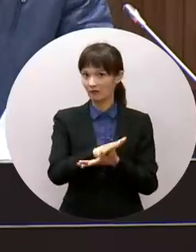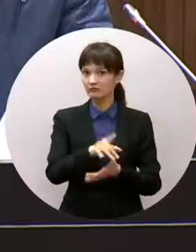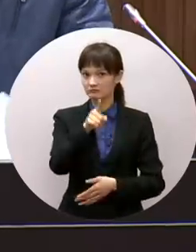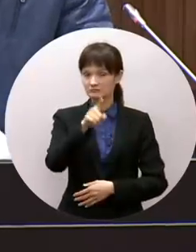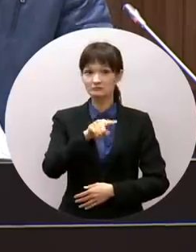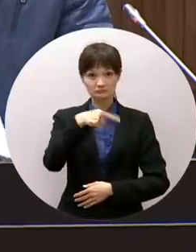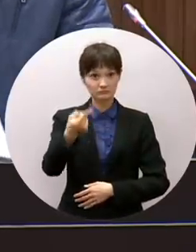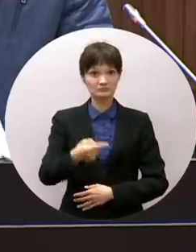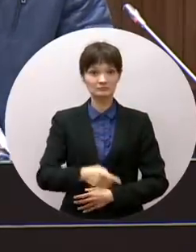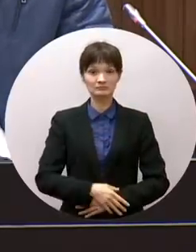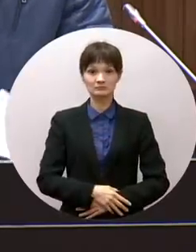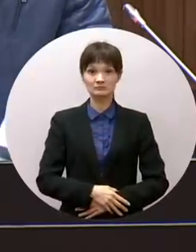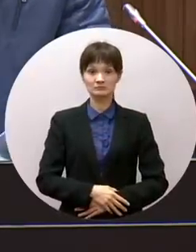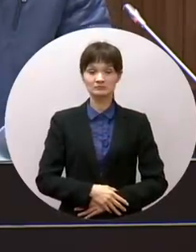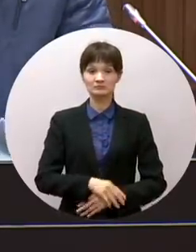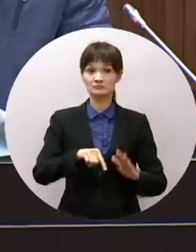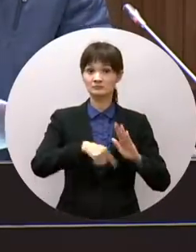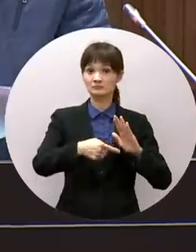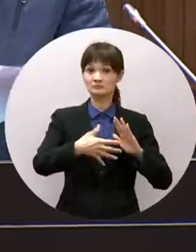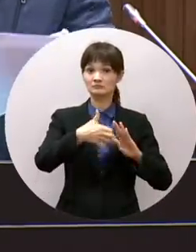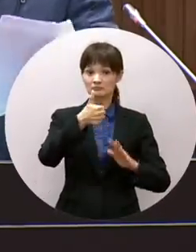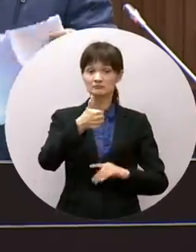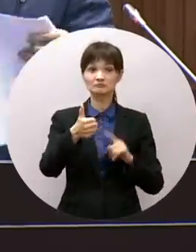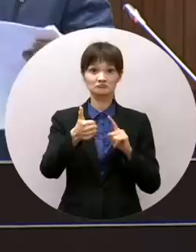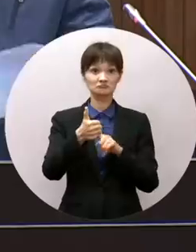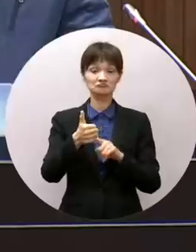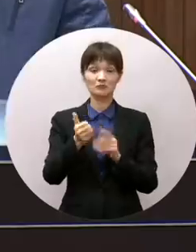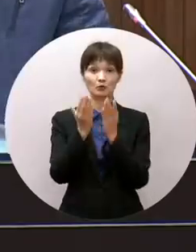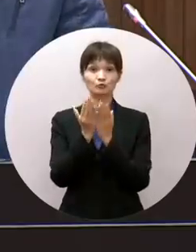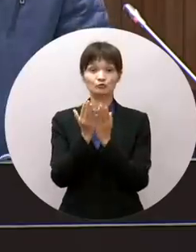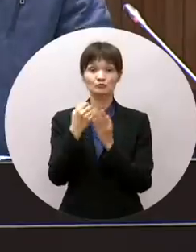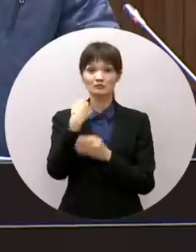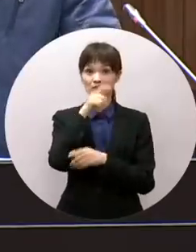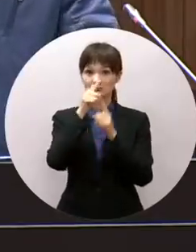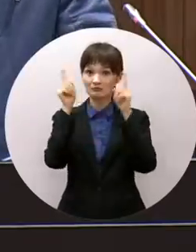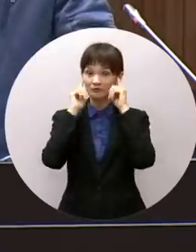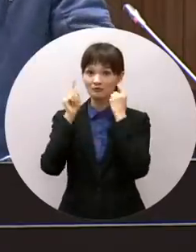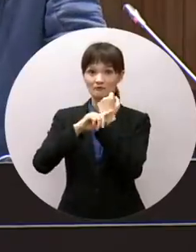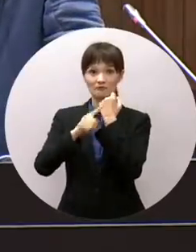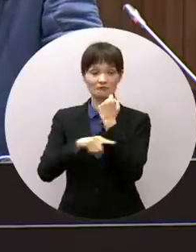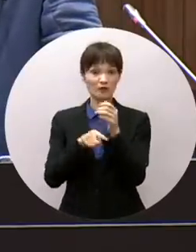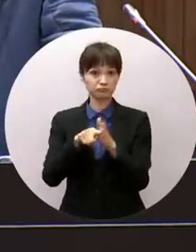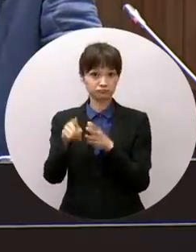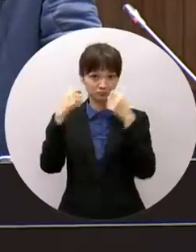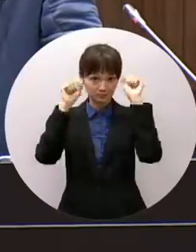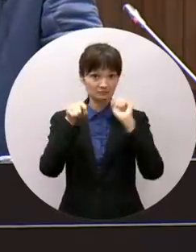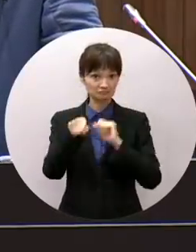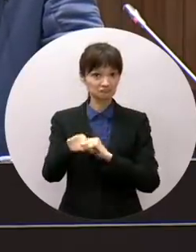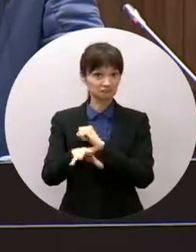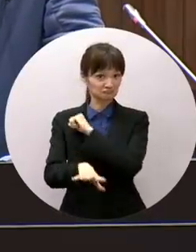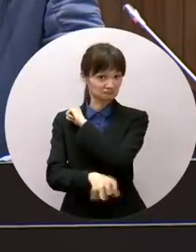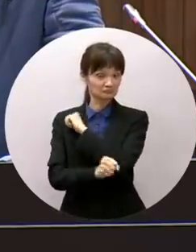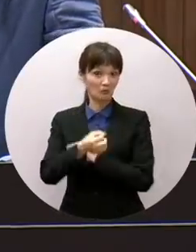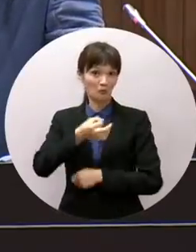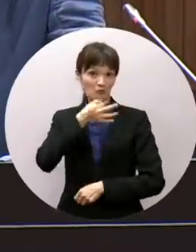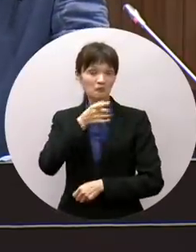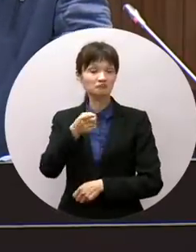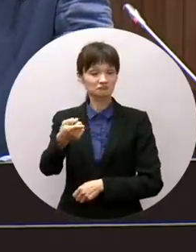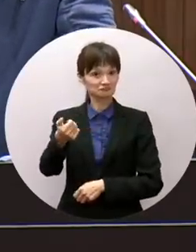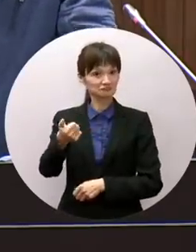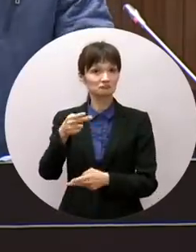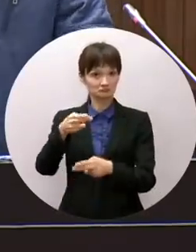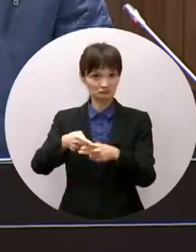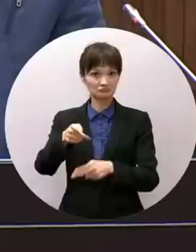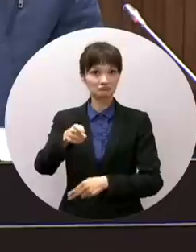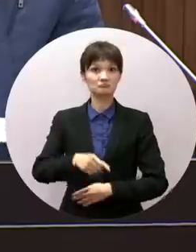那么往下看，因为院长是台大法律系，他的法学基础我充分信有信心。来